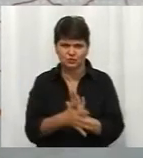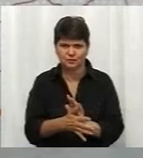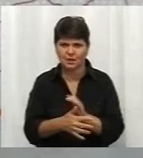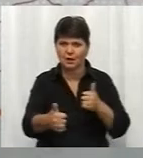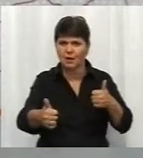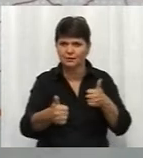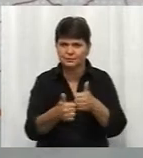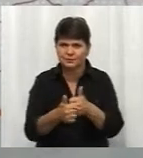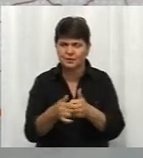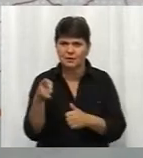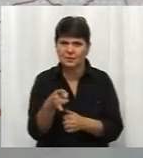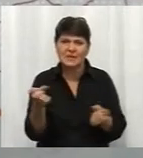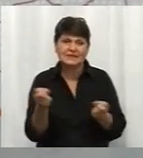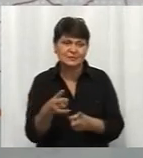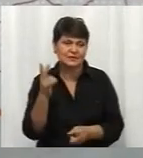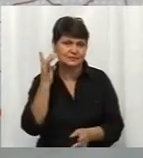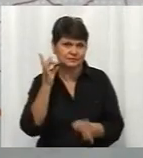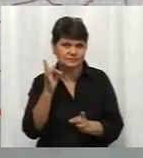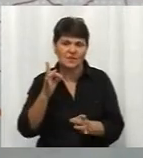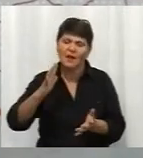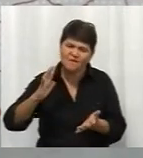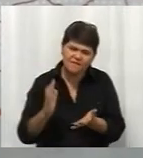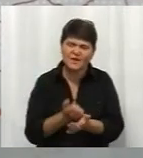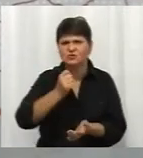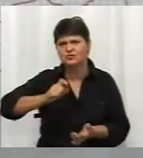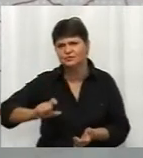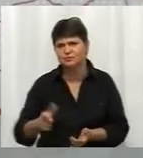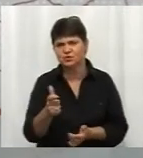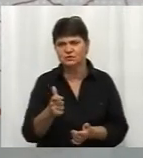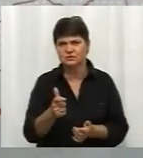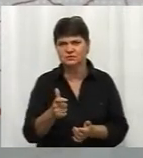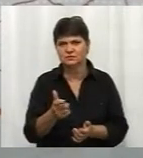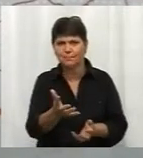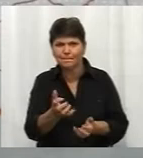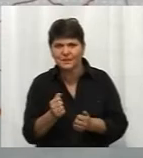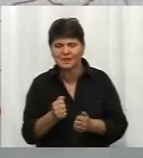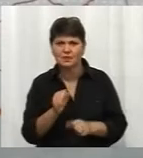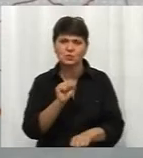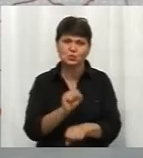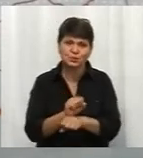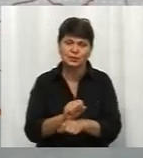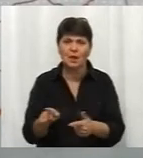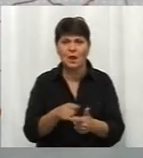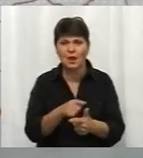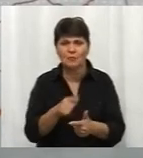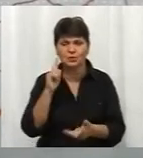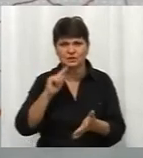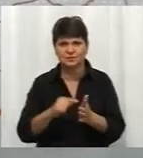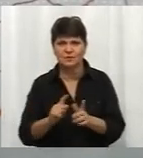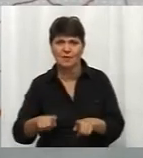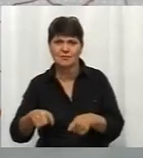автомобіль спецсигналами, вишукав можливість прийняти або зупинитися, або що з метою